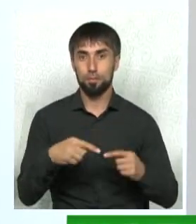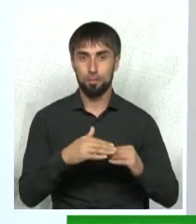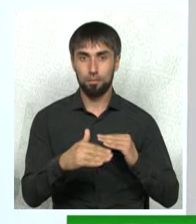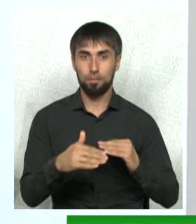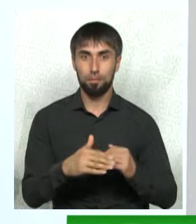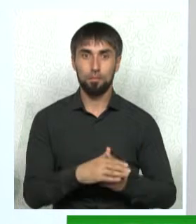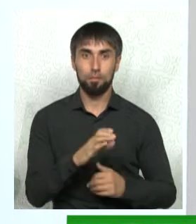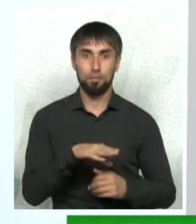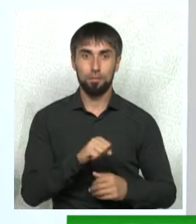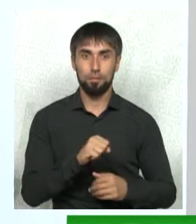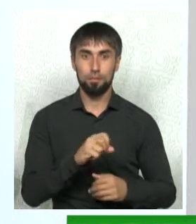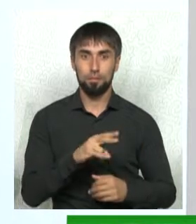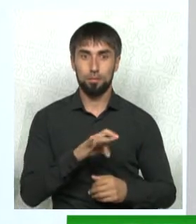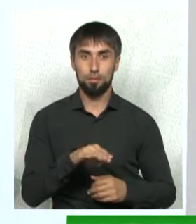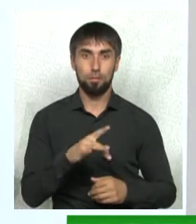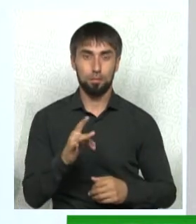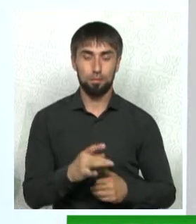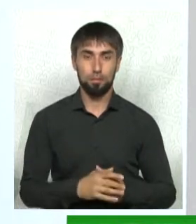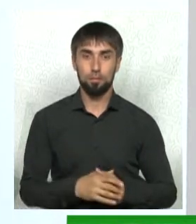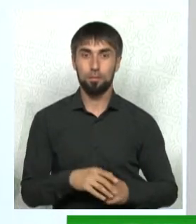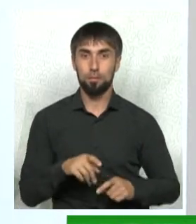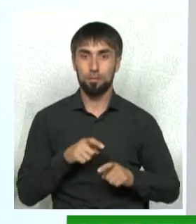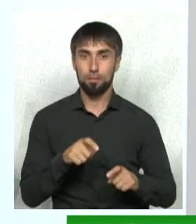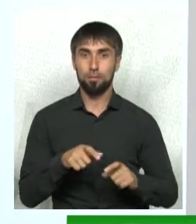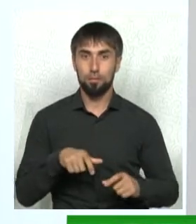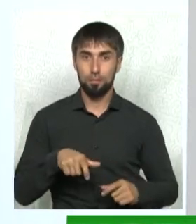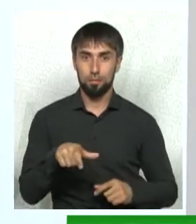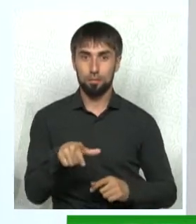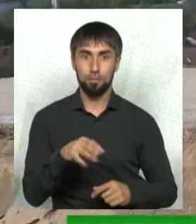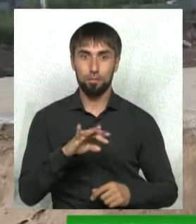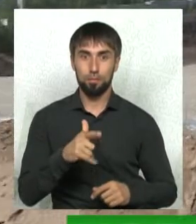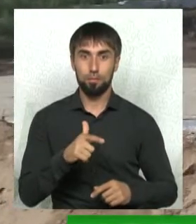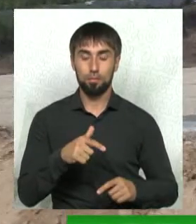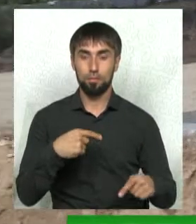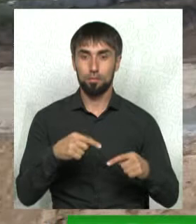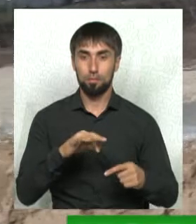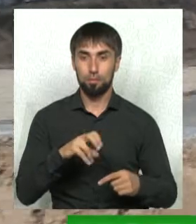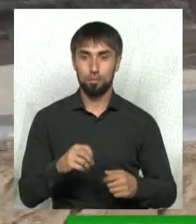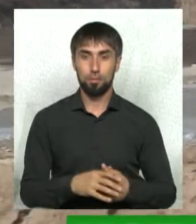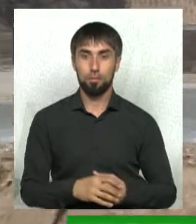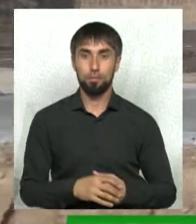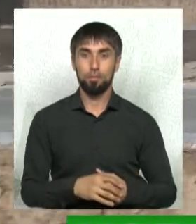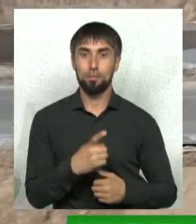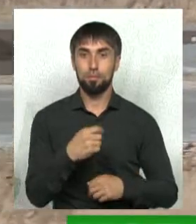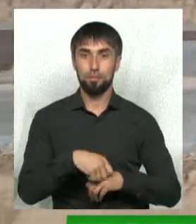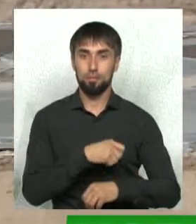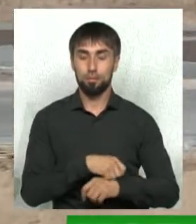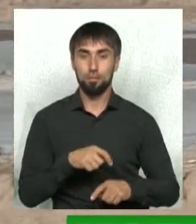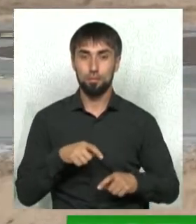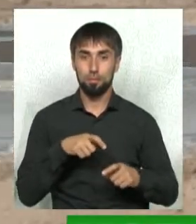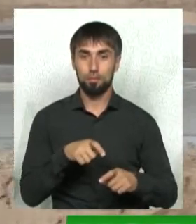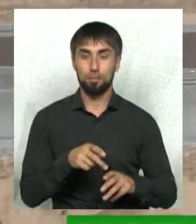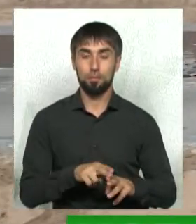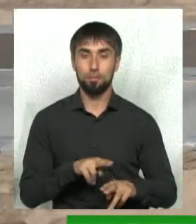поле стандартного размера. Беговая дорожка вокруг футбольного поля. 100-метровая беговая